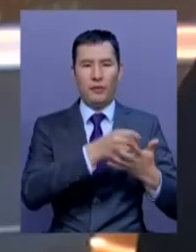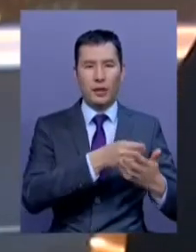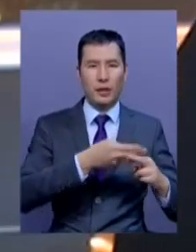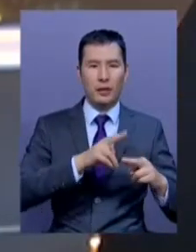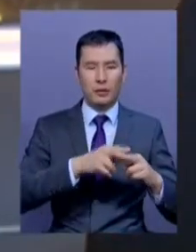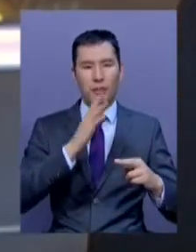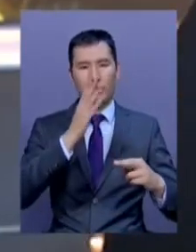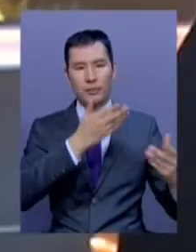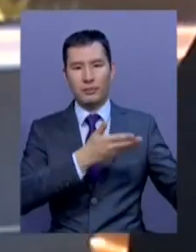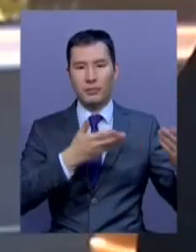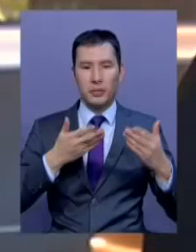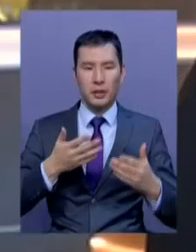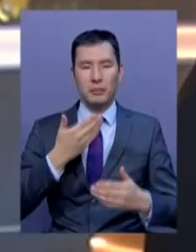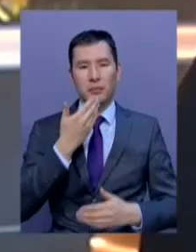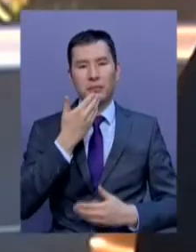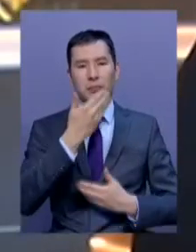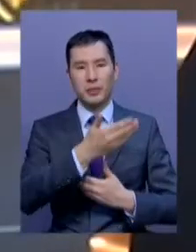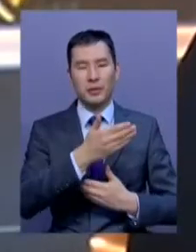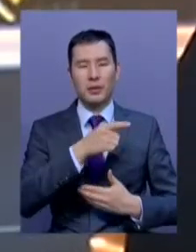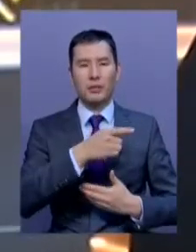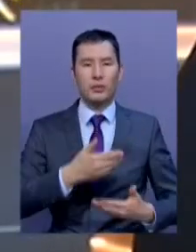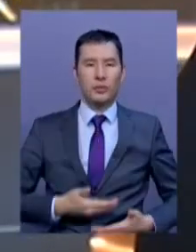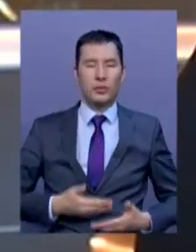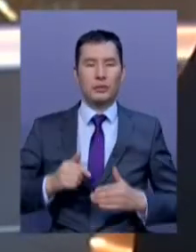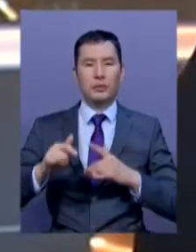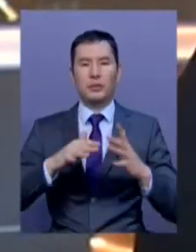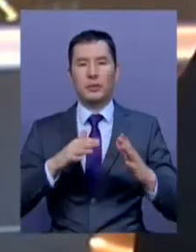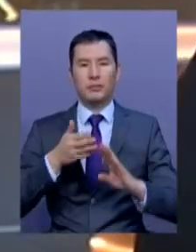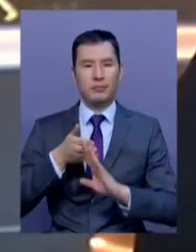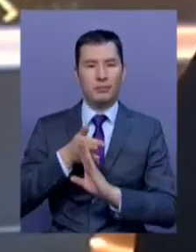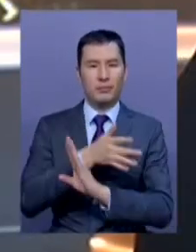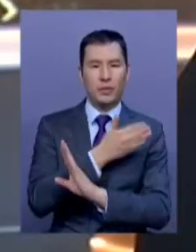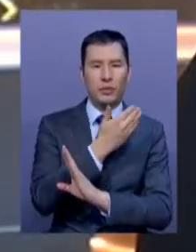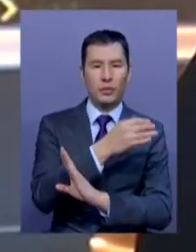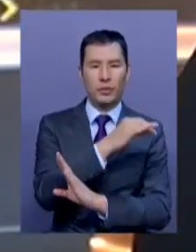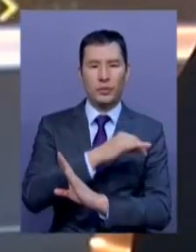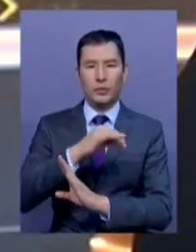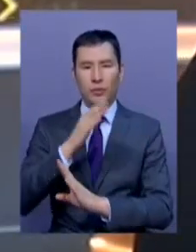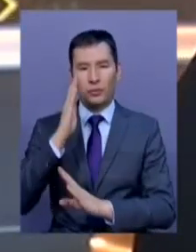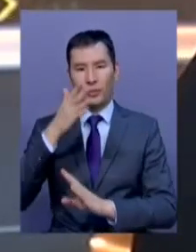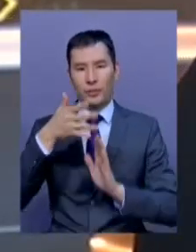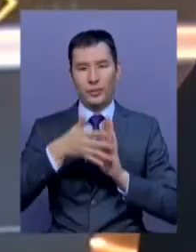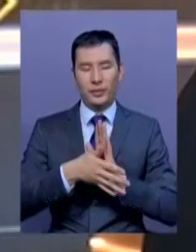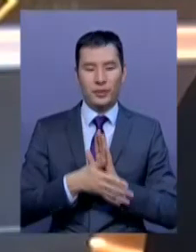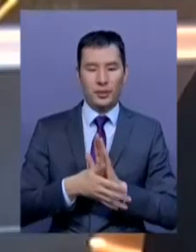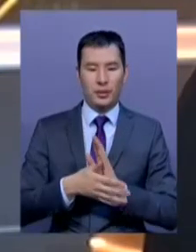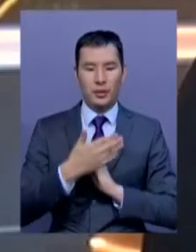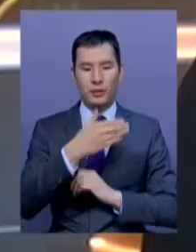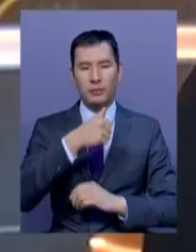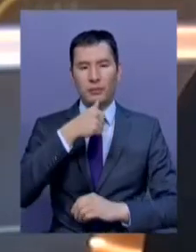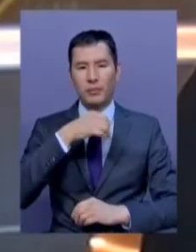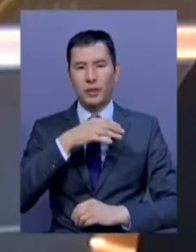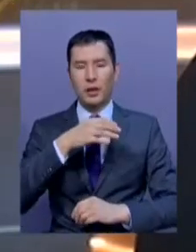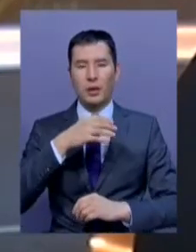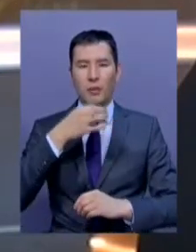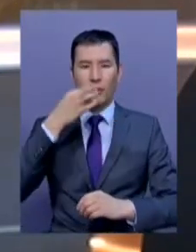майталмандары өмірден өткен, солардың сәулелі ғұмырына саяхаттаймыз былайша айтқан кезде. Соны насихаттаудың, солардың өнегелі